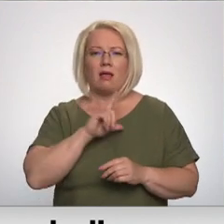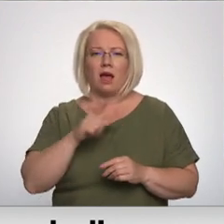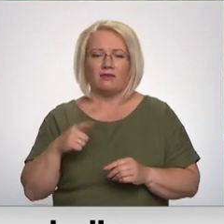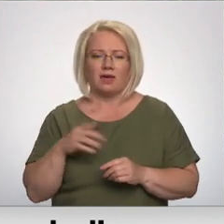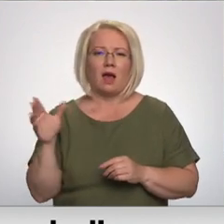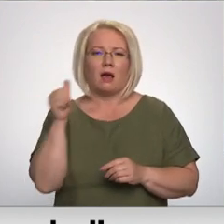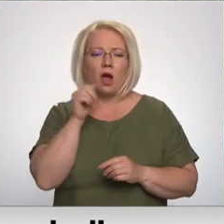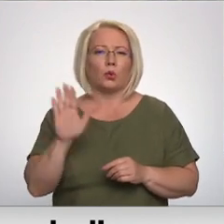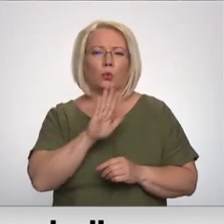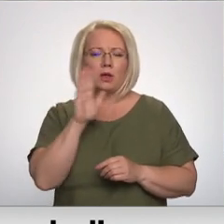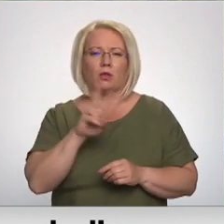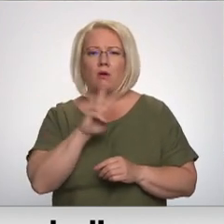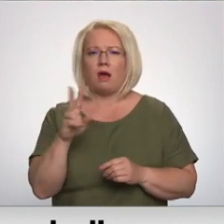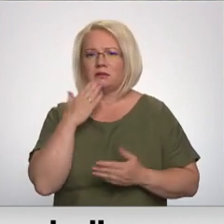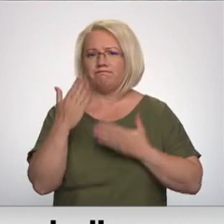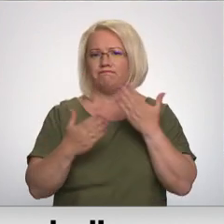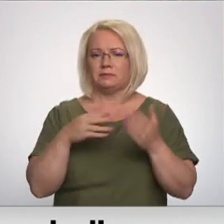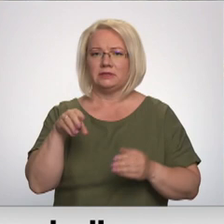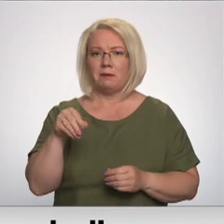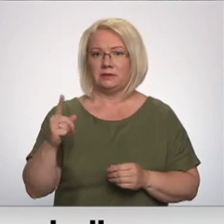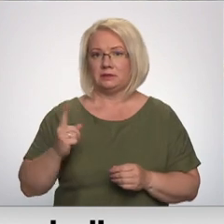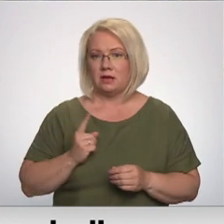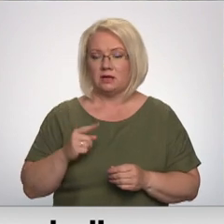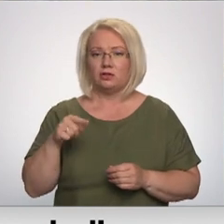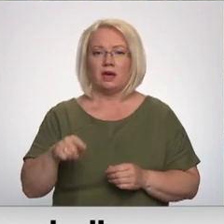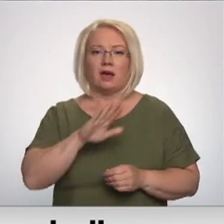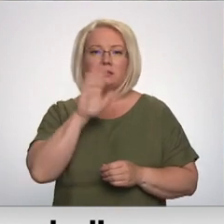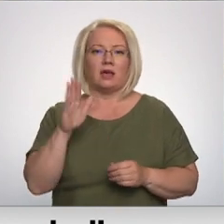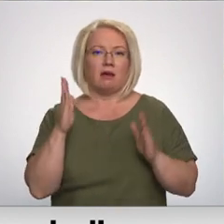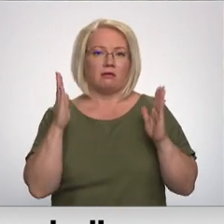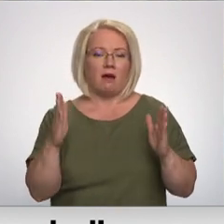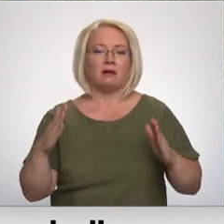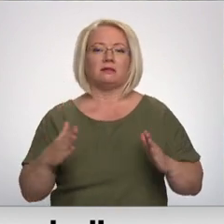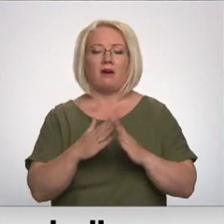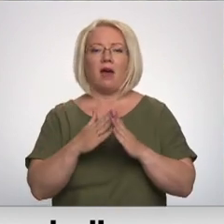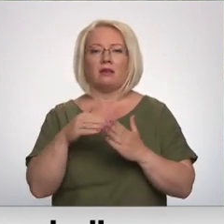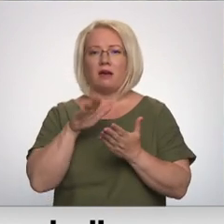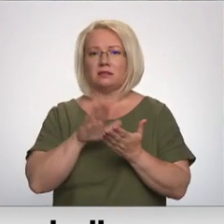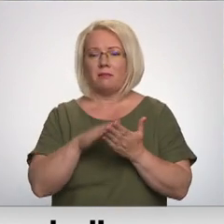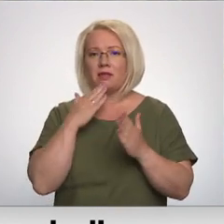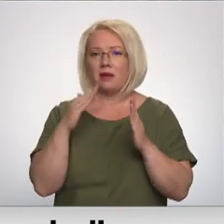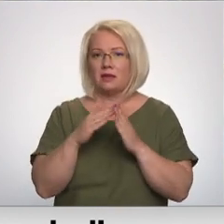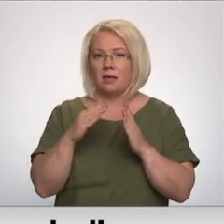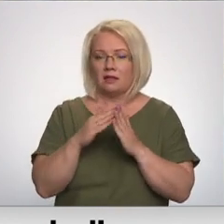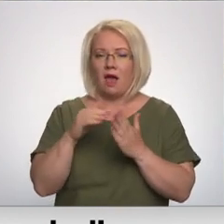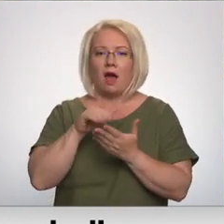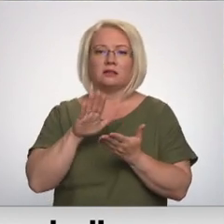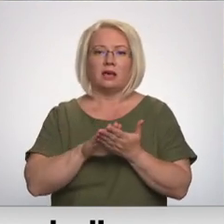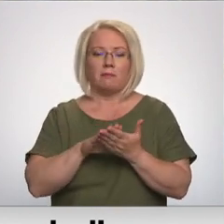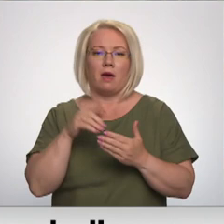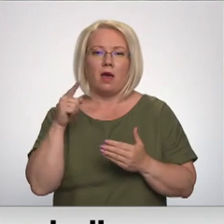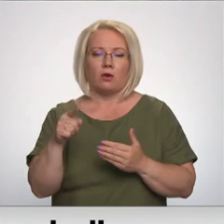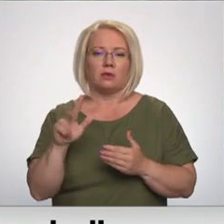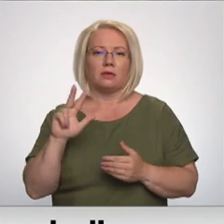nāk, lai pieteiktos zemesardzē. Šajās dienās vērienīgi svētki nosvinēt arī Rēzeknē, atzīmējot zemesardzes 3.